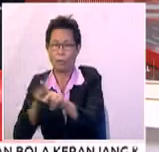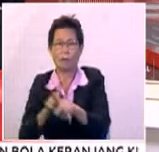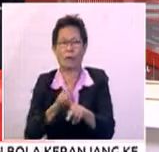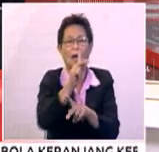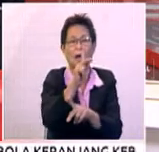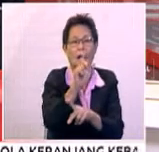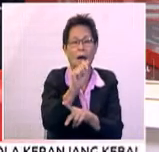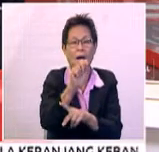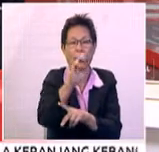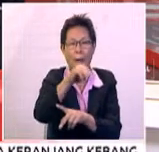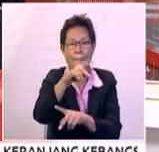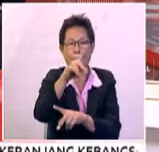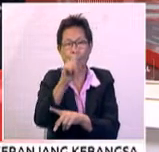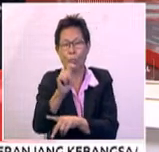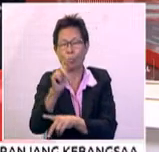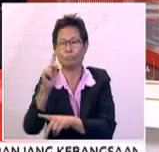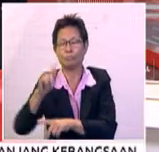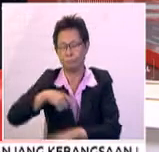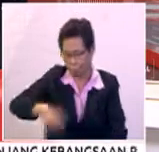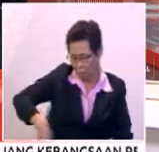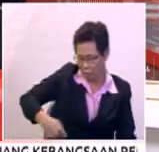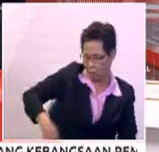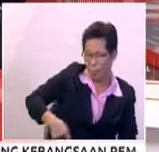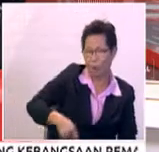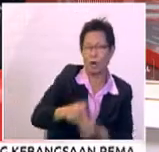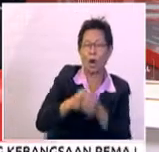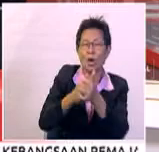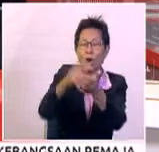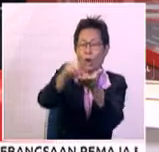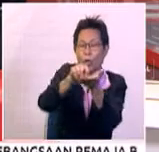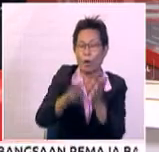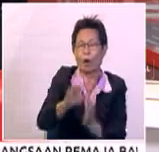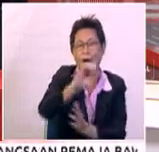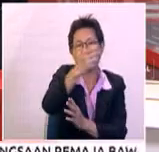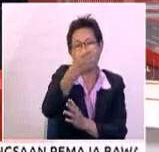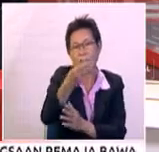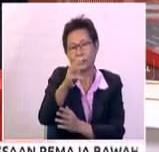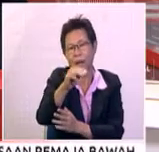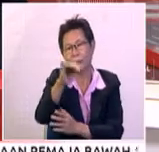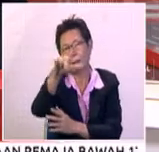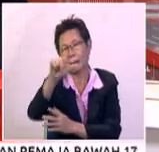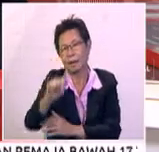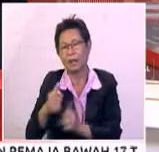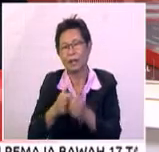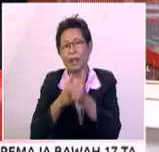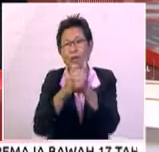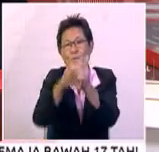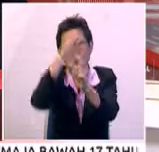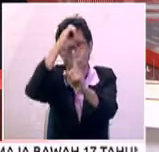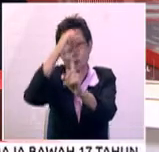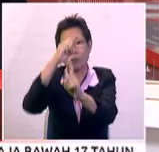Kamput, Kemboja. Ikuti laporan wartawan Shamira Sufri yang mengikuti misi ini.